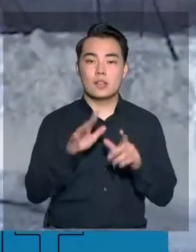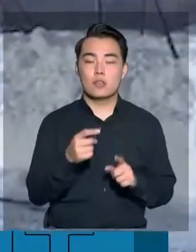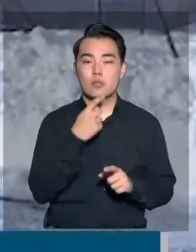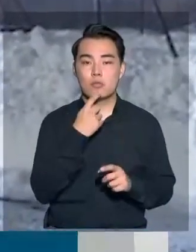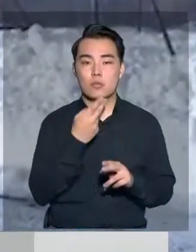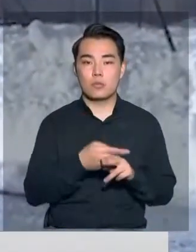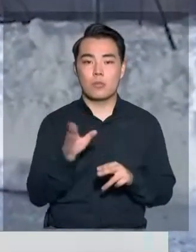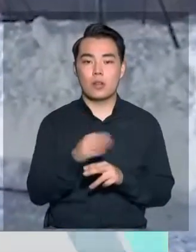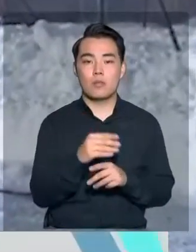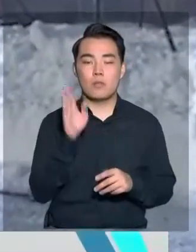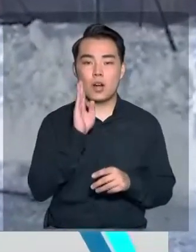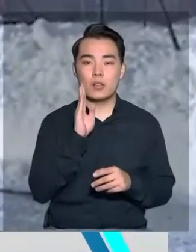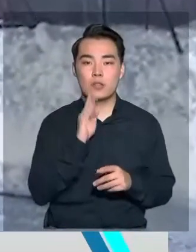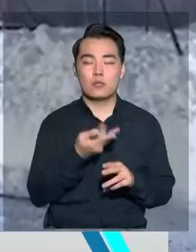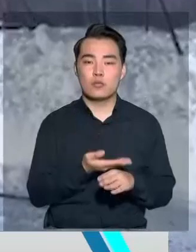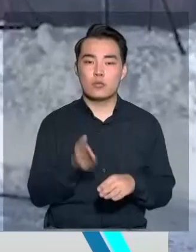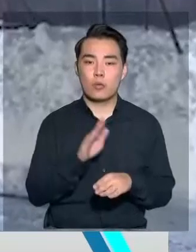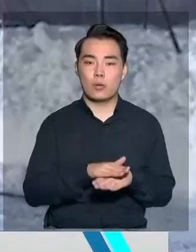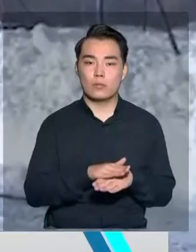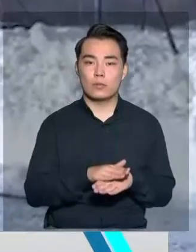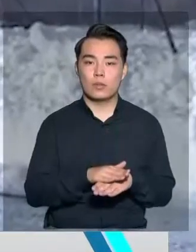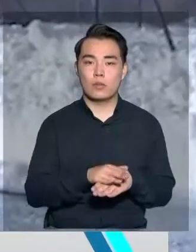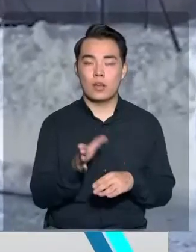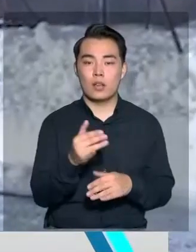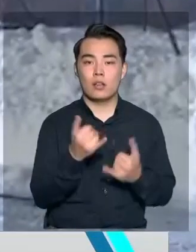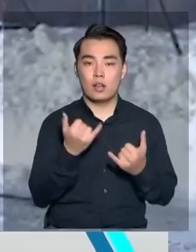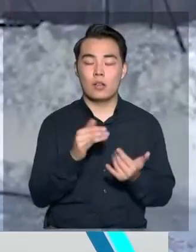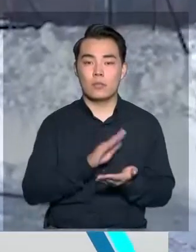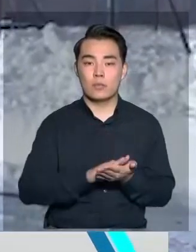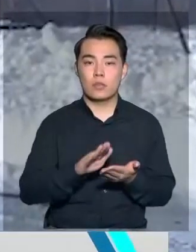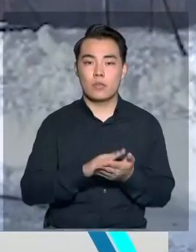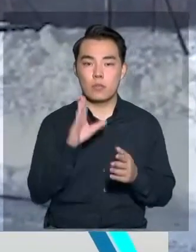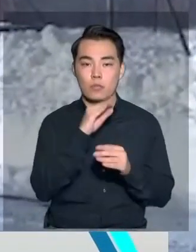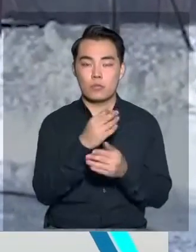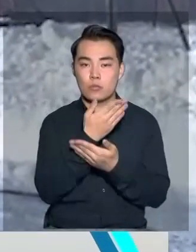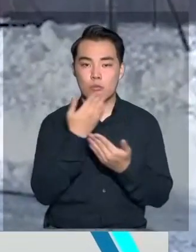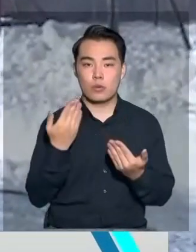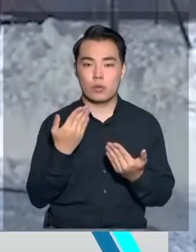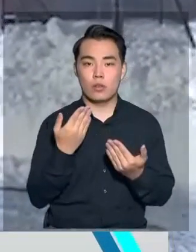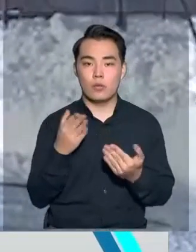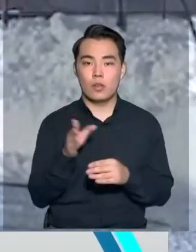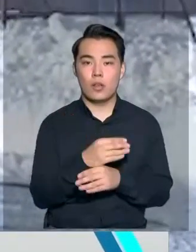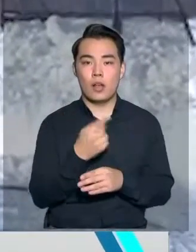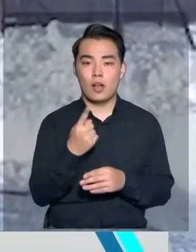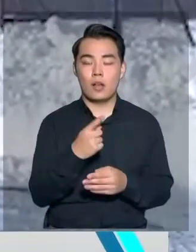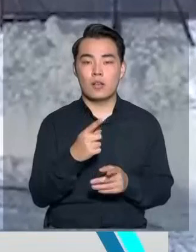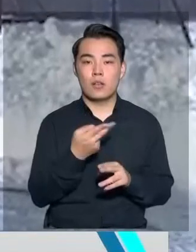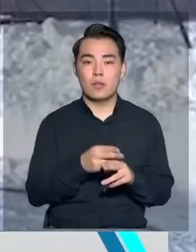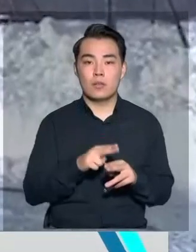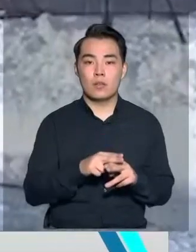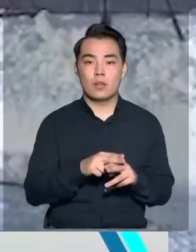ауыр болғандықтан барлығын лезде тазартып үлгермей жатырмыз. Жалғыз басты